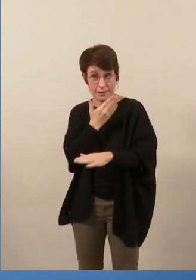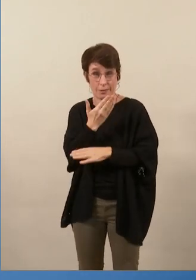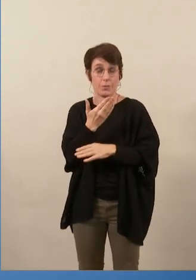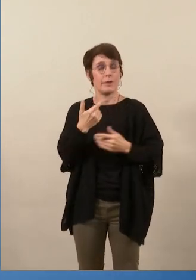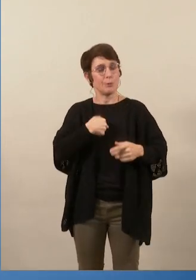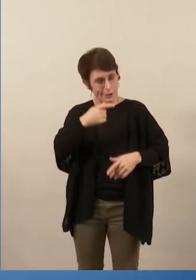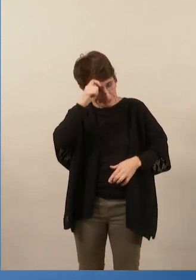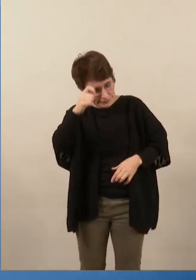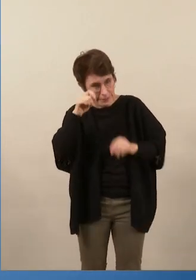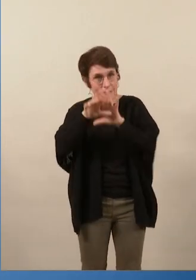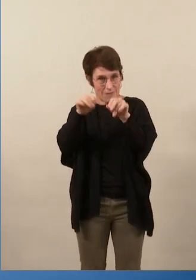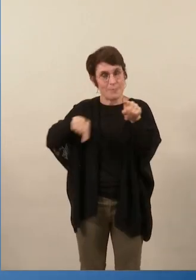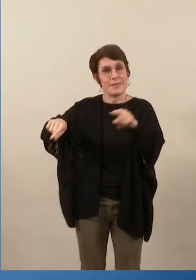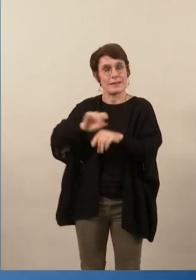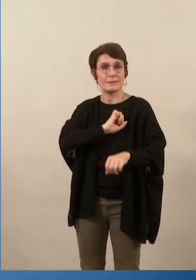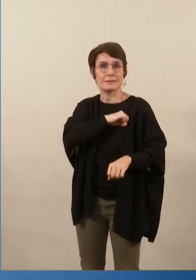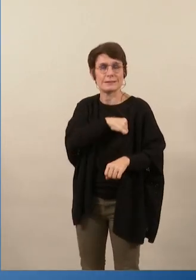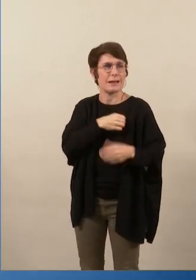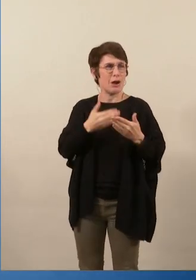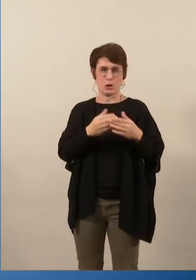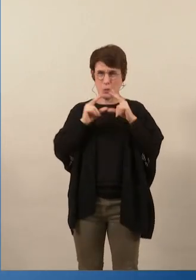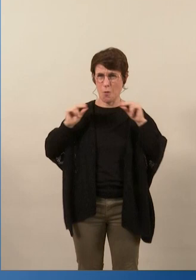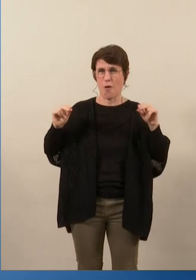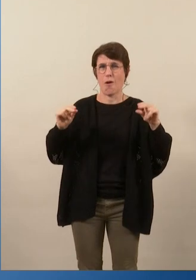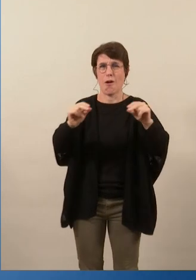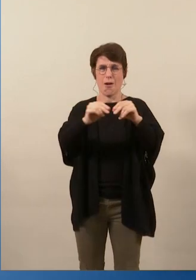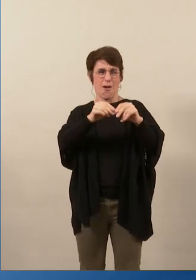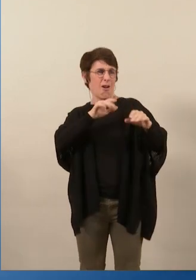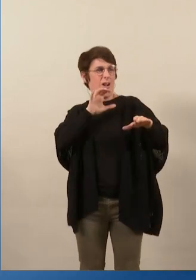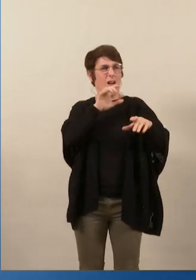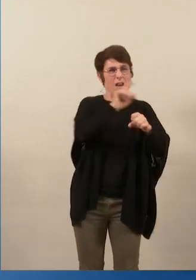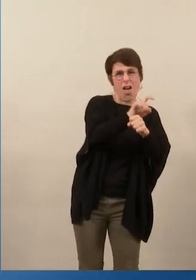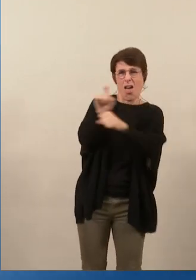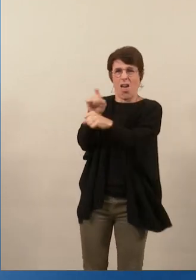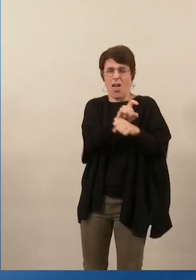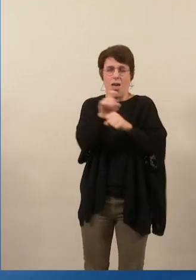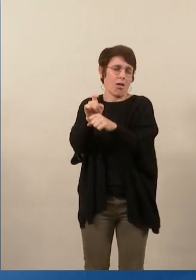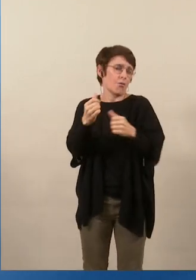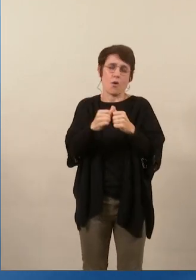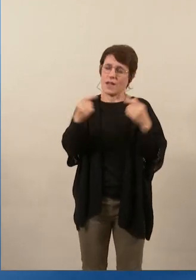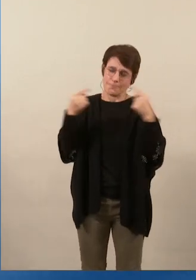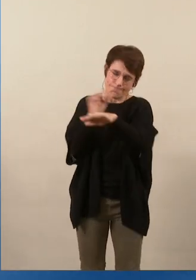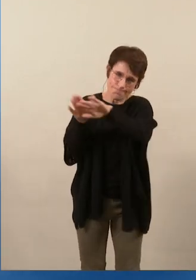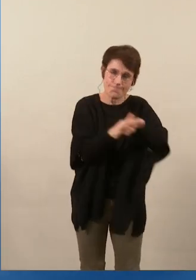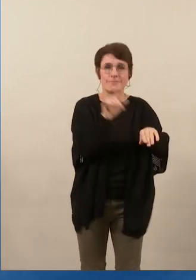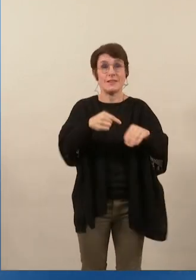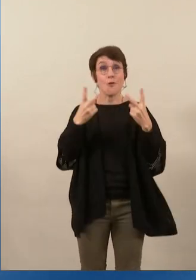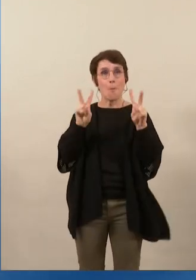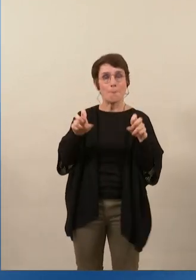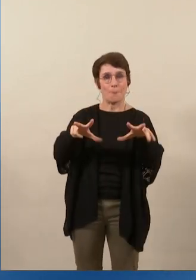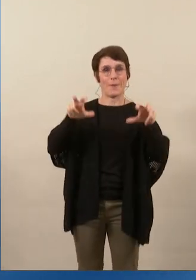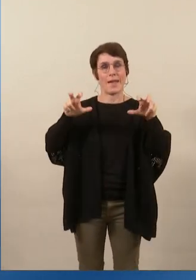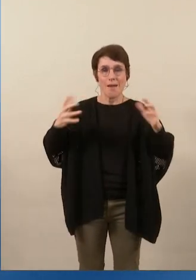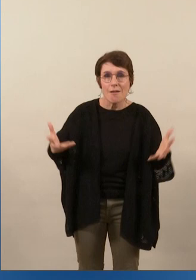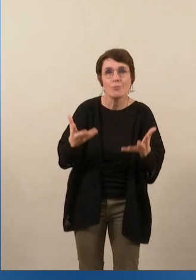ce temps où les discours de division se propagent il est de notre responsabilité de défendre la paix et l'unité